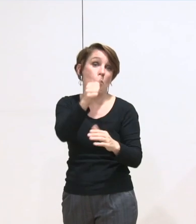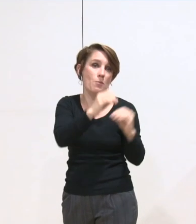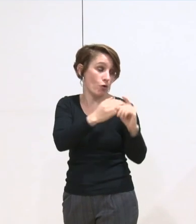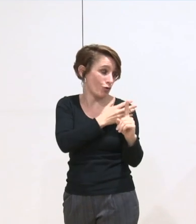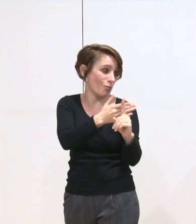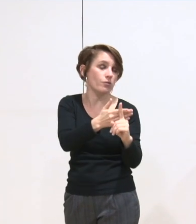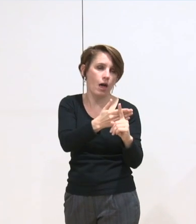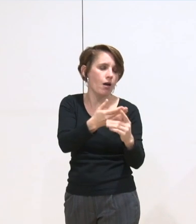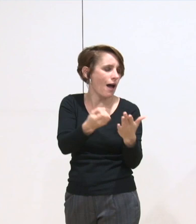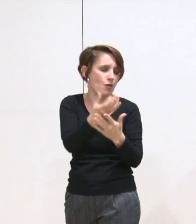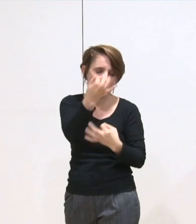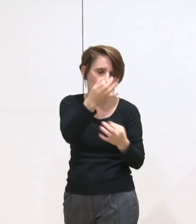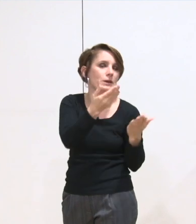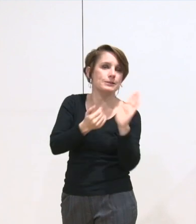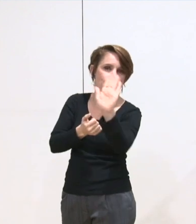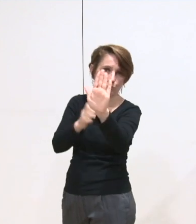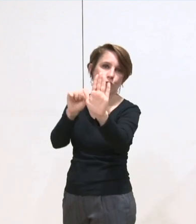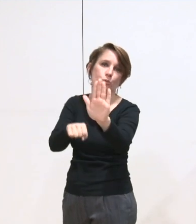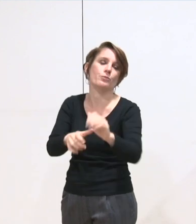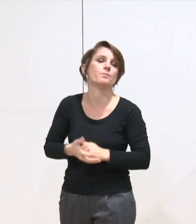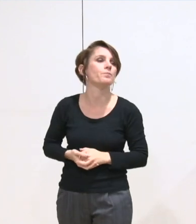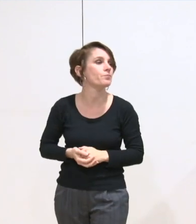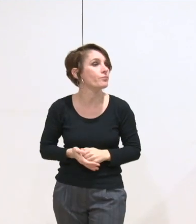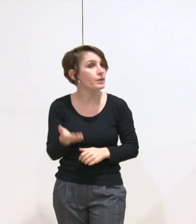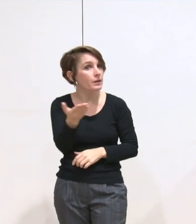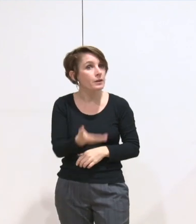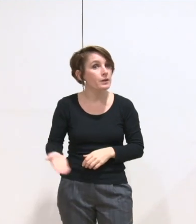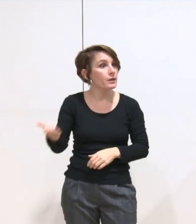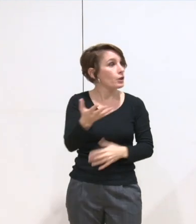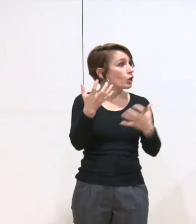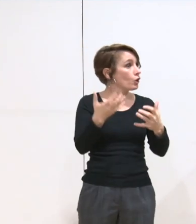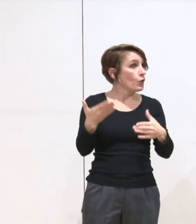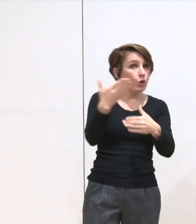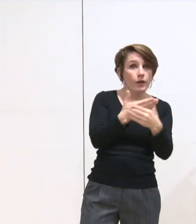Merci beaucoup. Y a-t-il des prises de parole